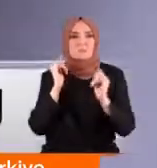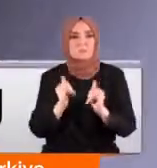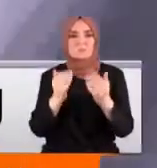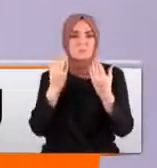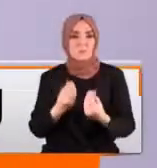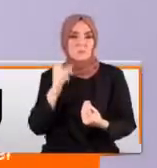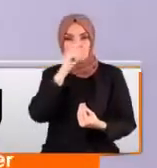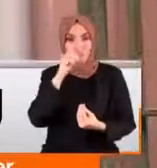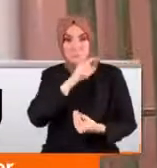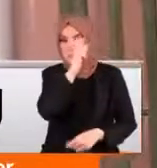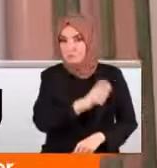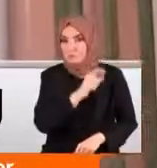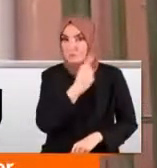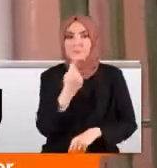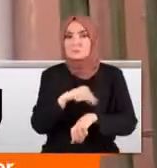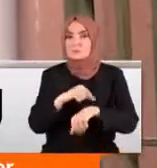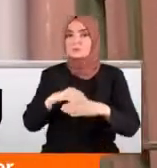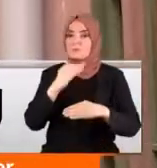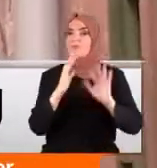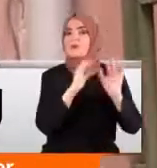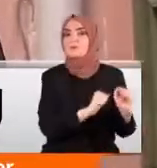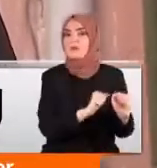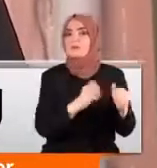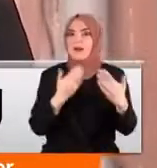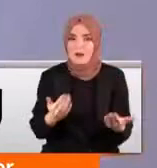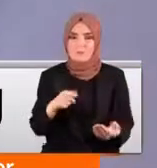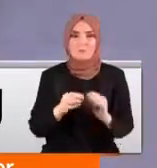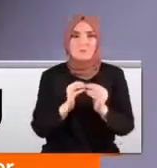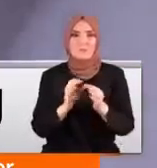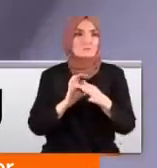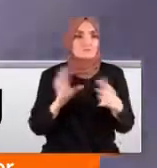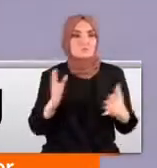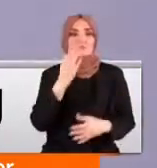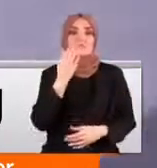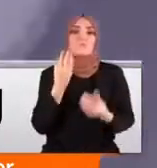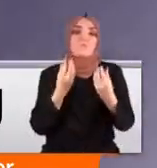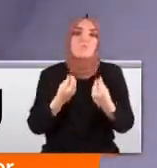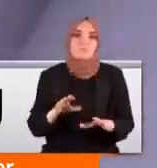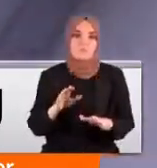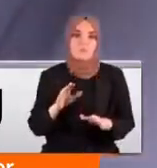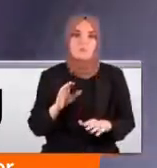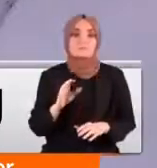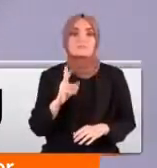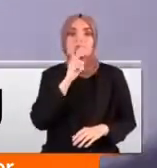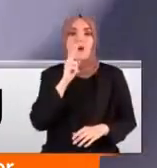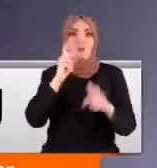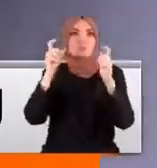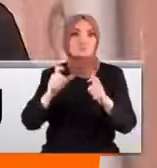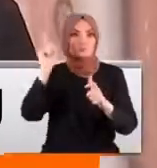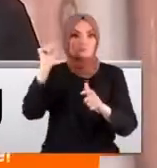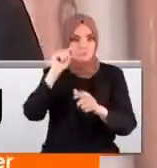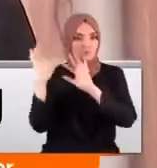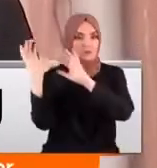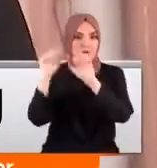yakalandı yakalanmasına ama. Biz işin içinden çıkamıyoruz. Bu şahıs Samsun'da yakalanmasına rağmen 36 tane suç kaydı var, 6 tane aranması var.